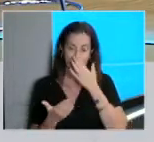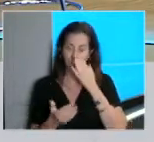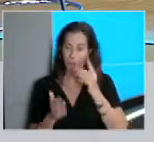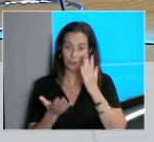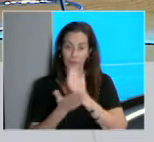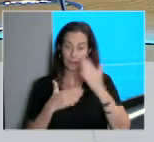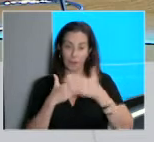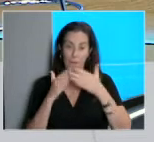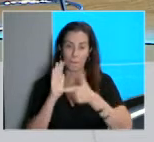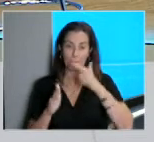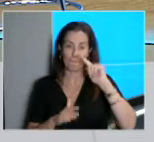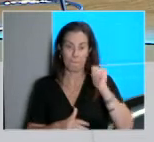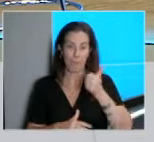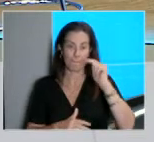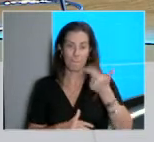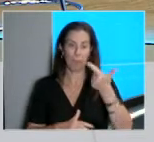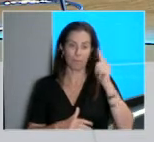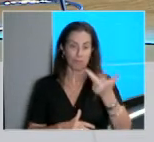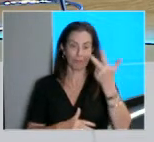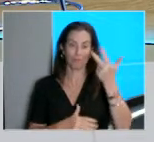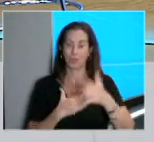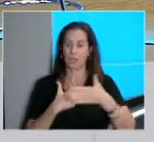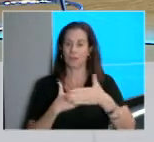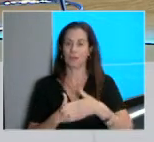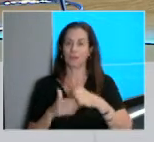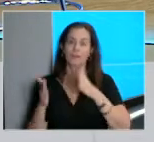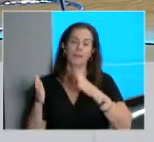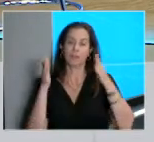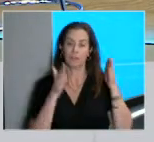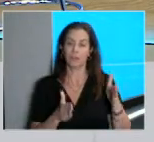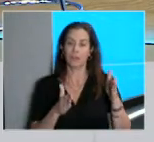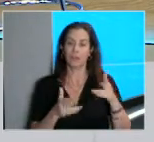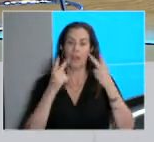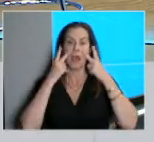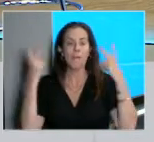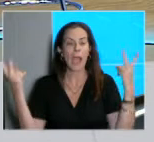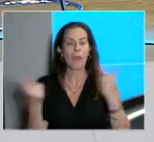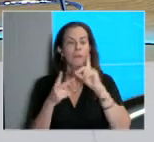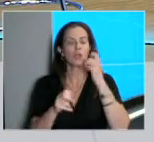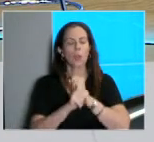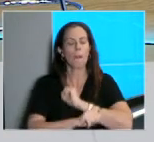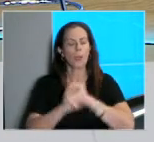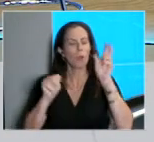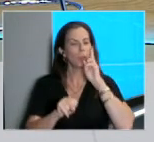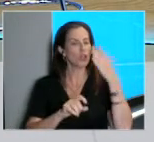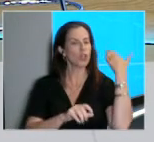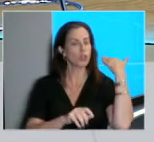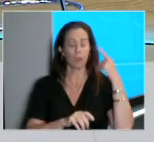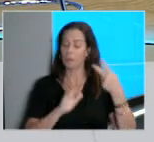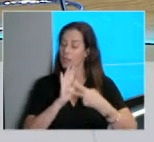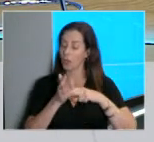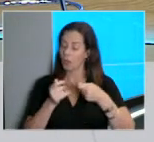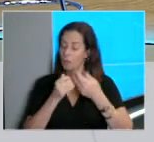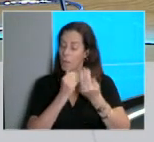אחת בחיים. אייל גולן כבר עשה את זה אין ספור. ישראל היום, מצוד נרחב אחר המחבלים, פיגוע חריג שתוכנן